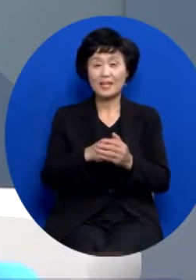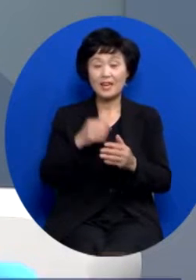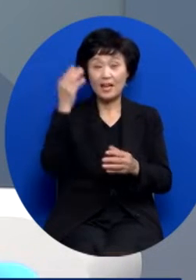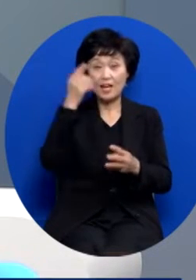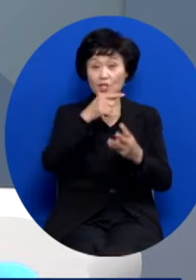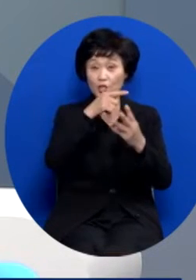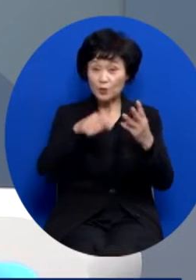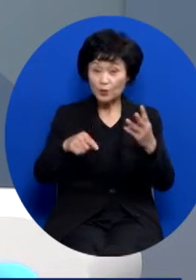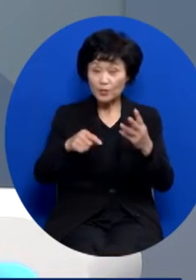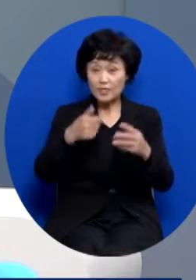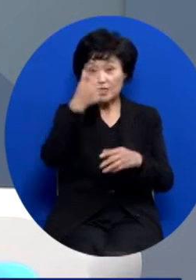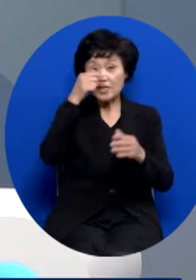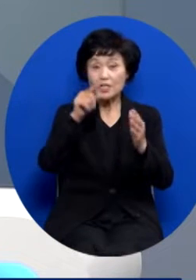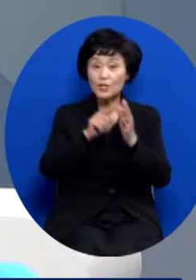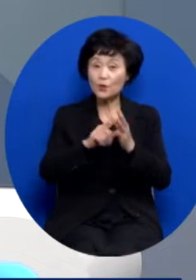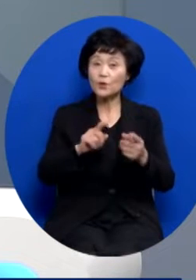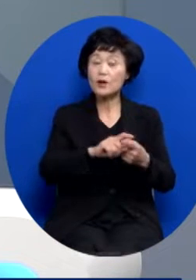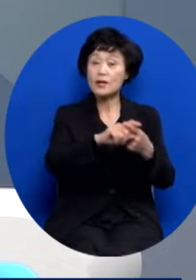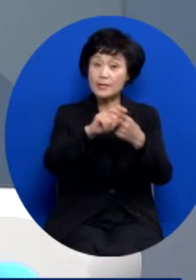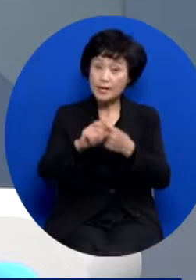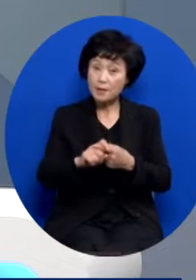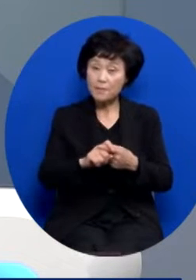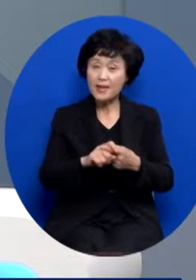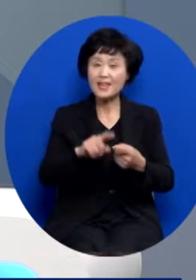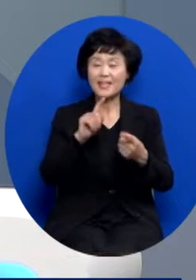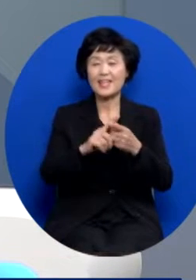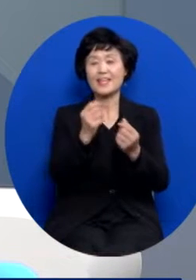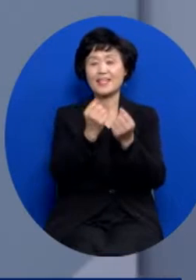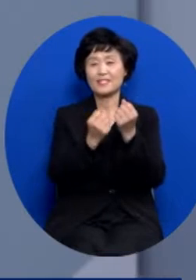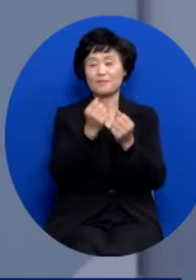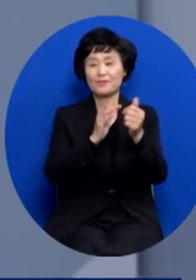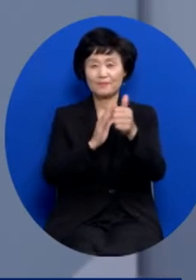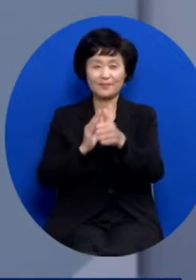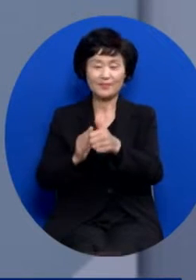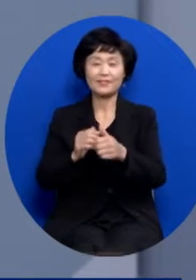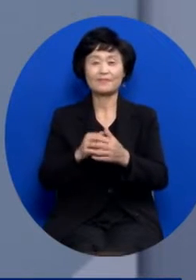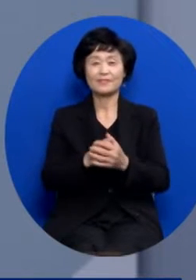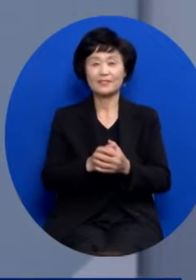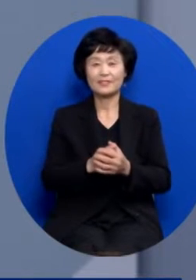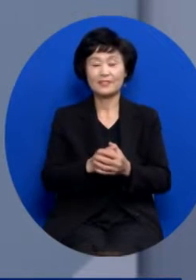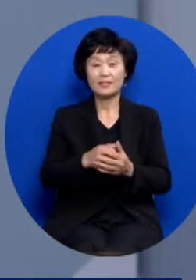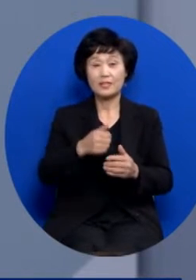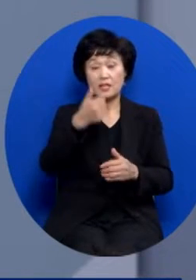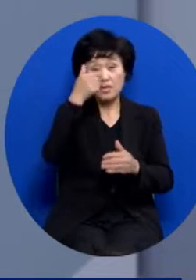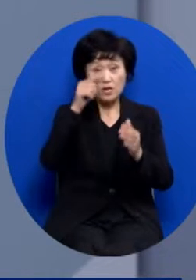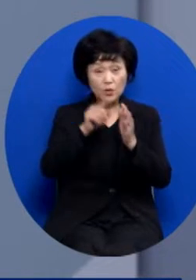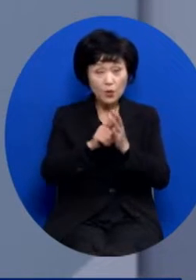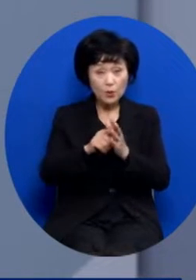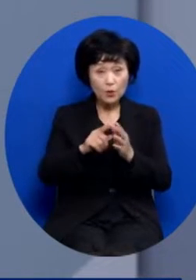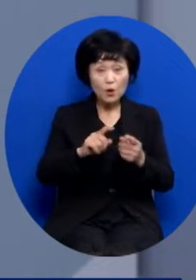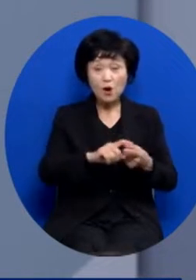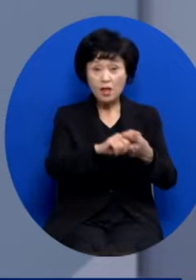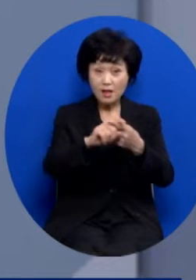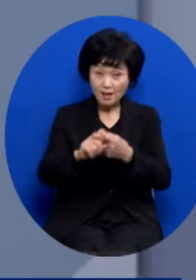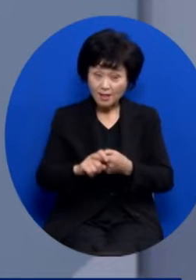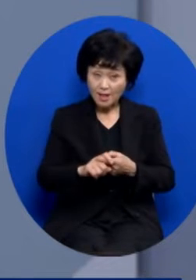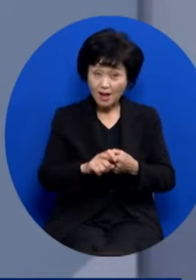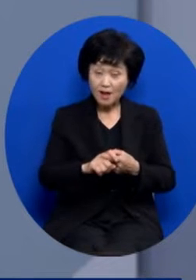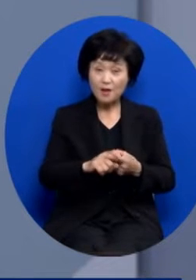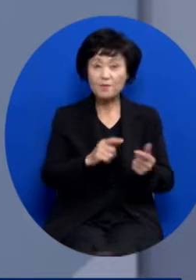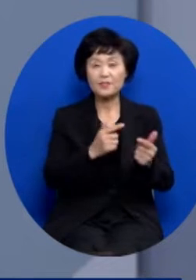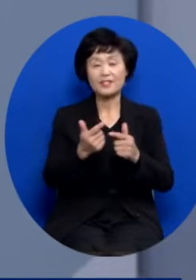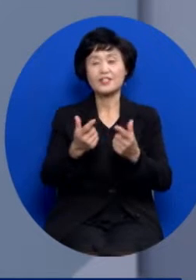기독교 연합회는 어떤 단체인지 소개 부탁드립니다. 네, 어떤 뭐 기독교 연합회 단체들처럼